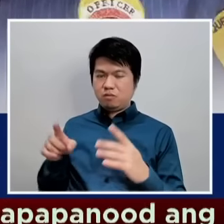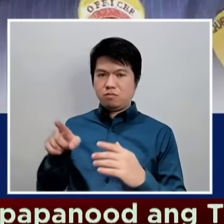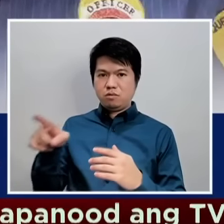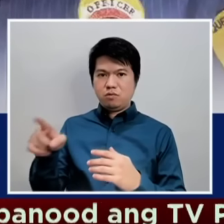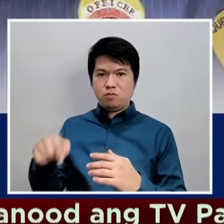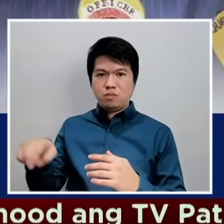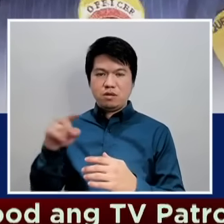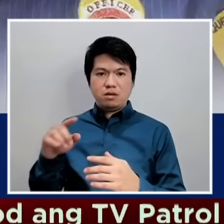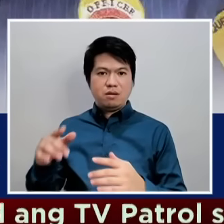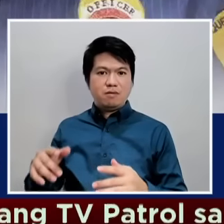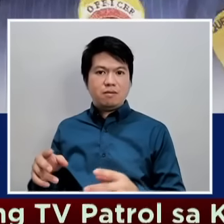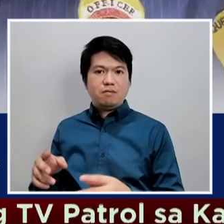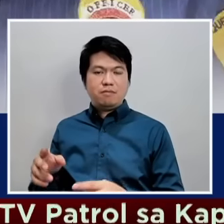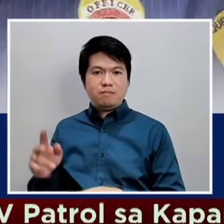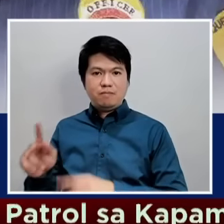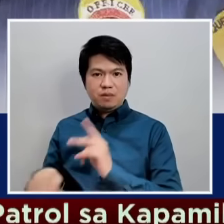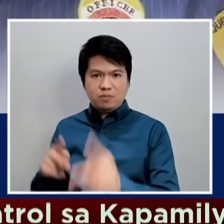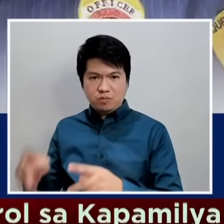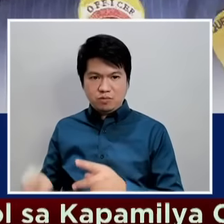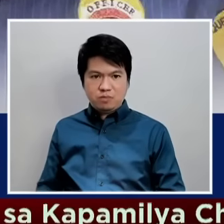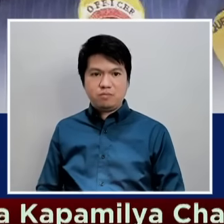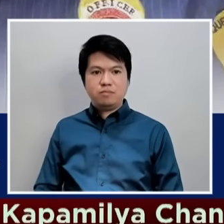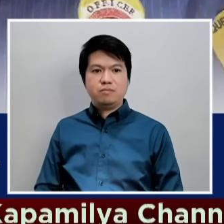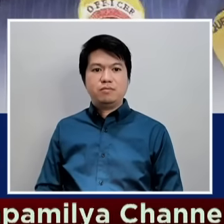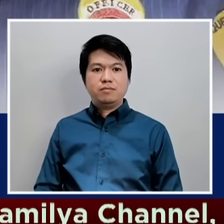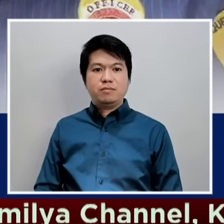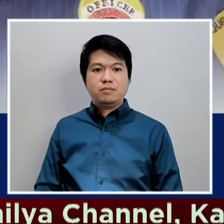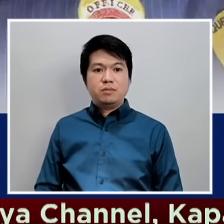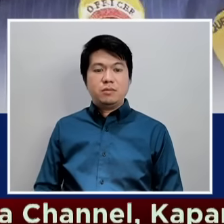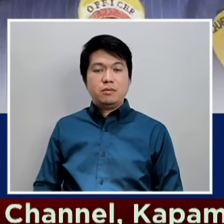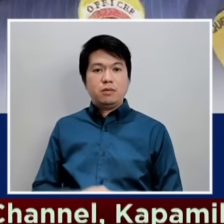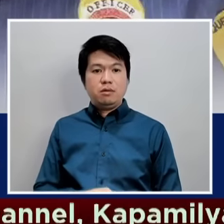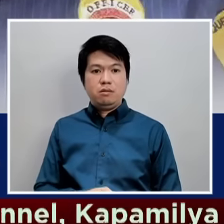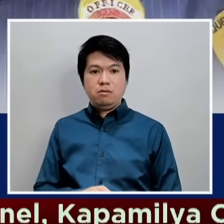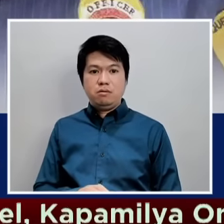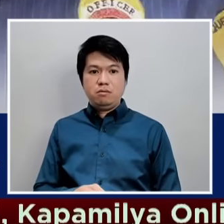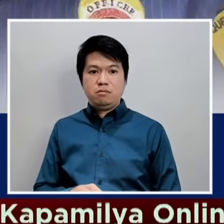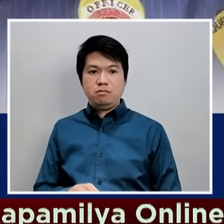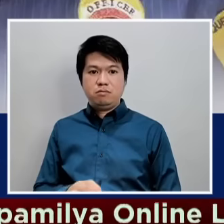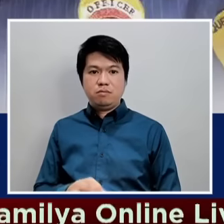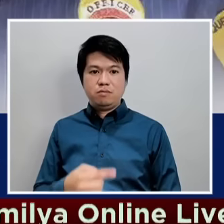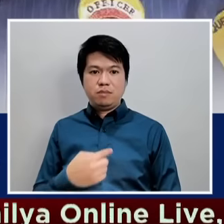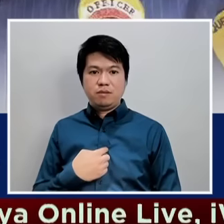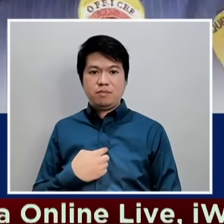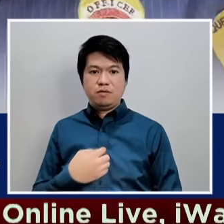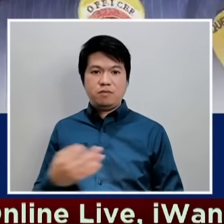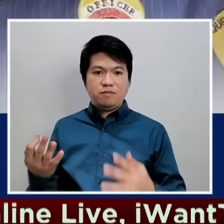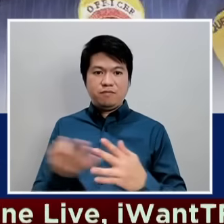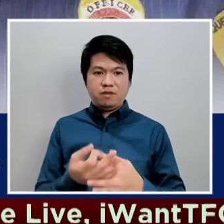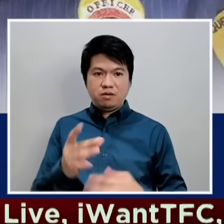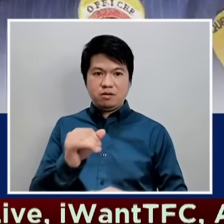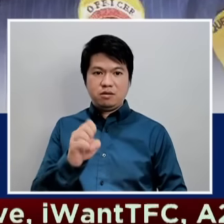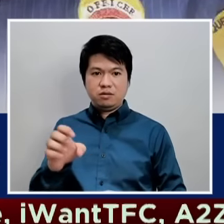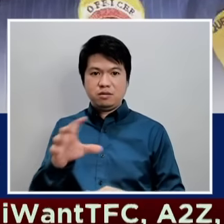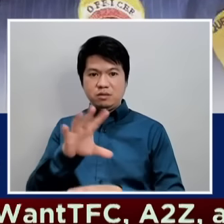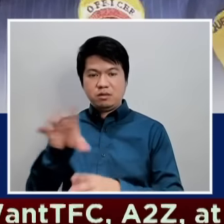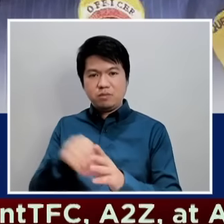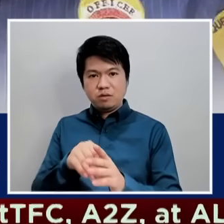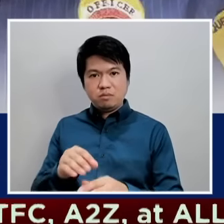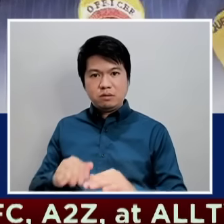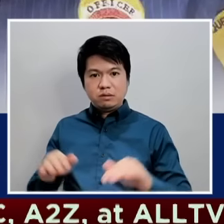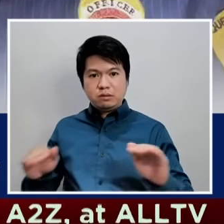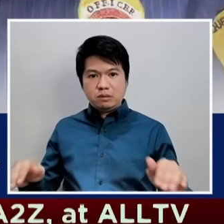I'll be personally filing cases yung i-involve nila, yung mga anak namin, mga asawa namin. Abay, tayo muna. Kumbaga sa ano